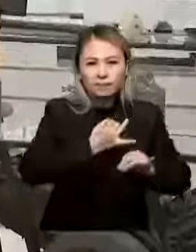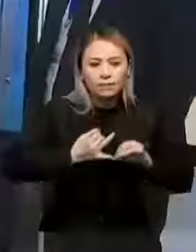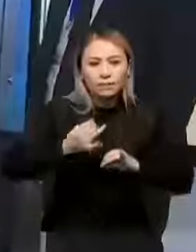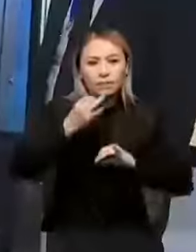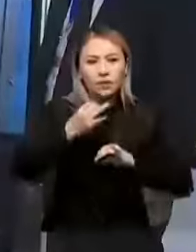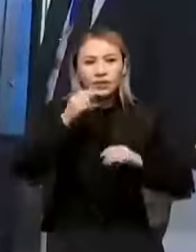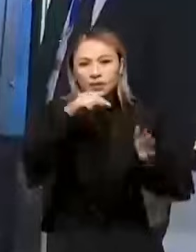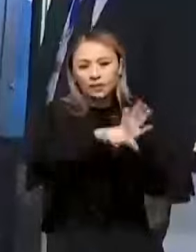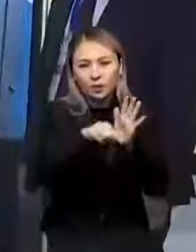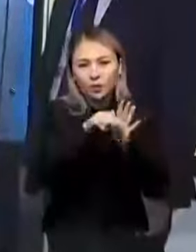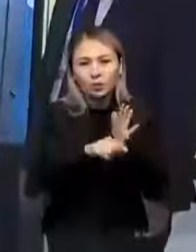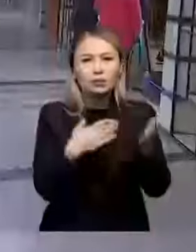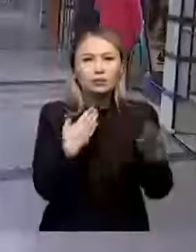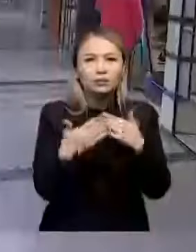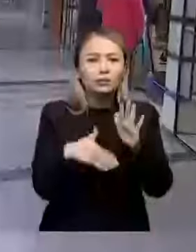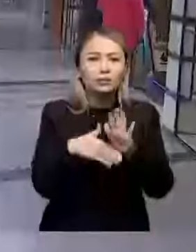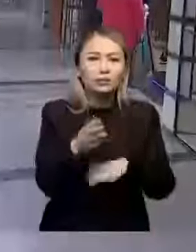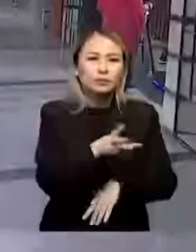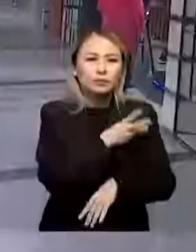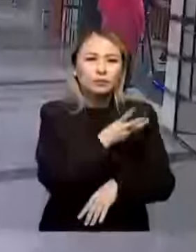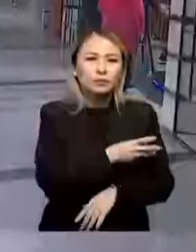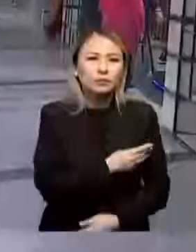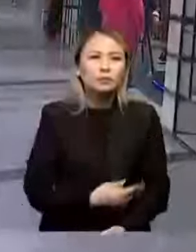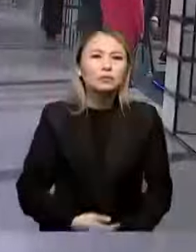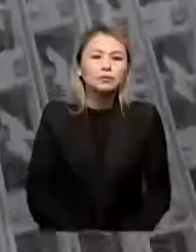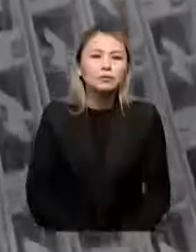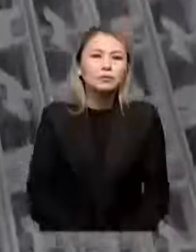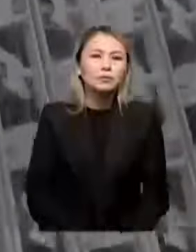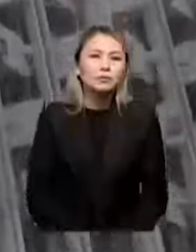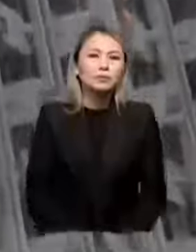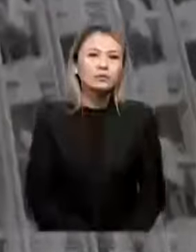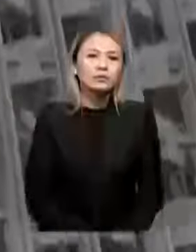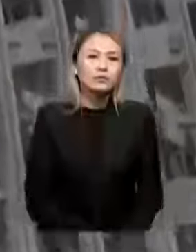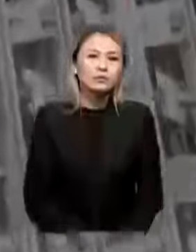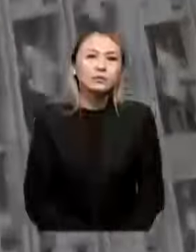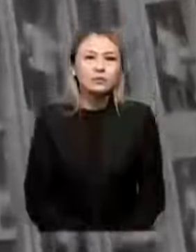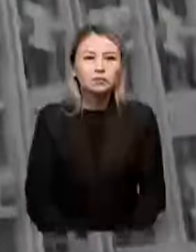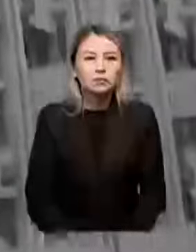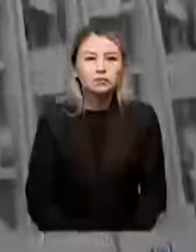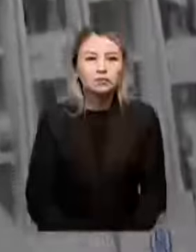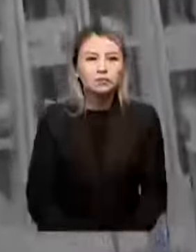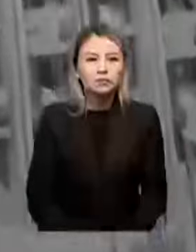ғалымдар арасындағы ғылыми диалогты ынталандыруды көздейді. Қарлығаш Қайыпбекова, Сержан Жұмабаев, 24 KZ, Алматыдан.